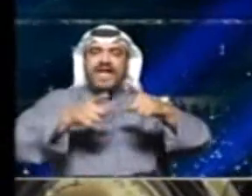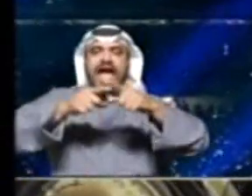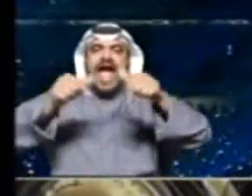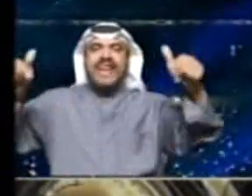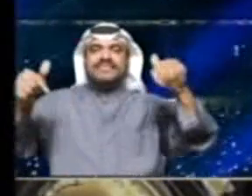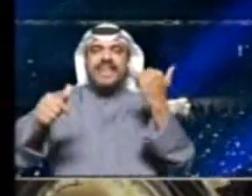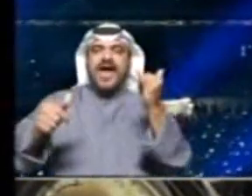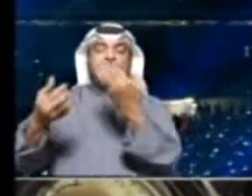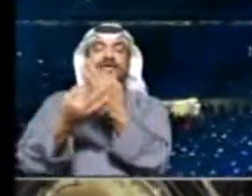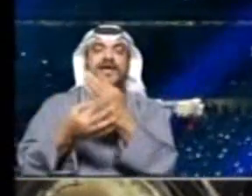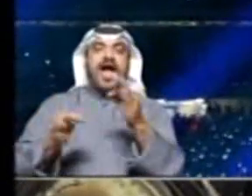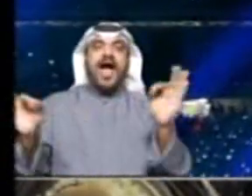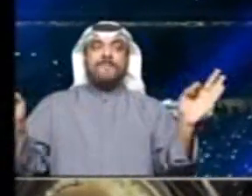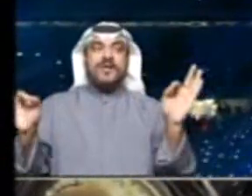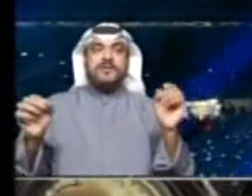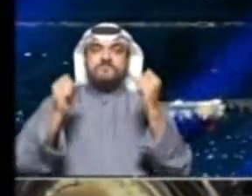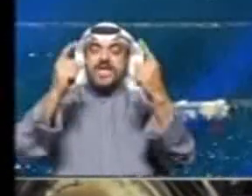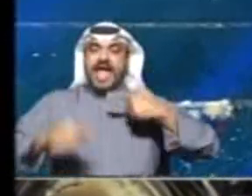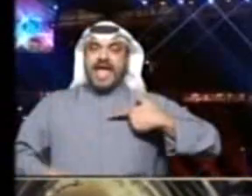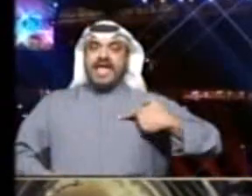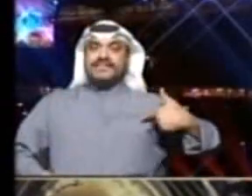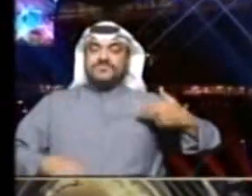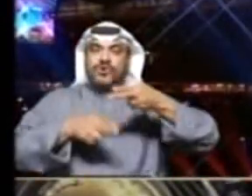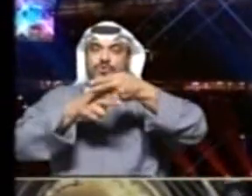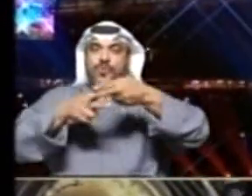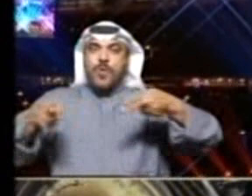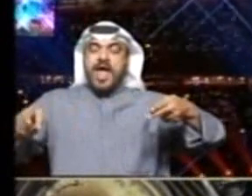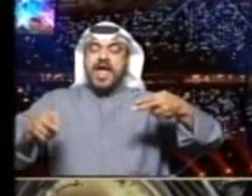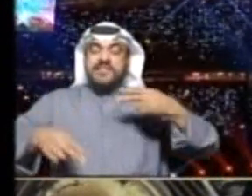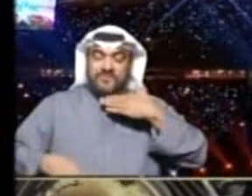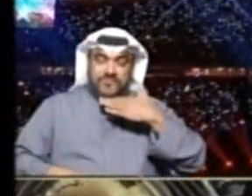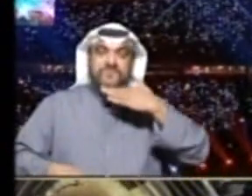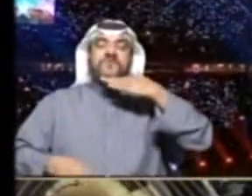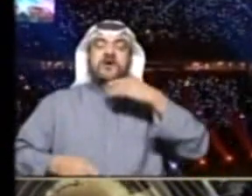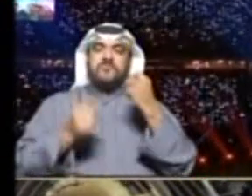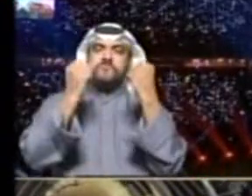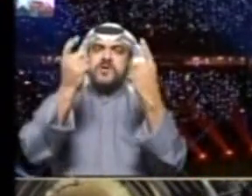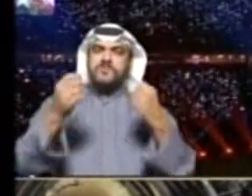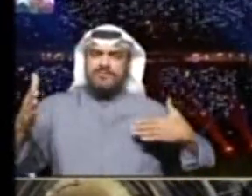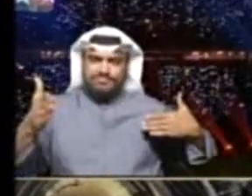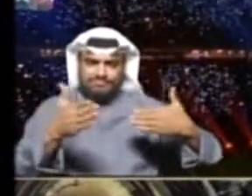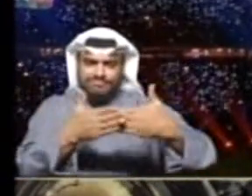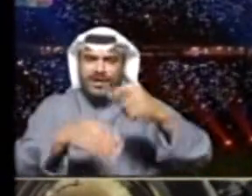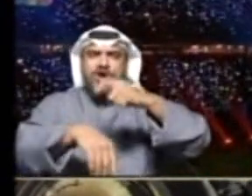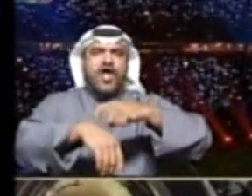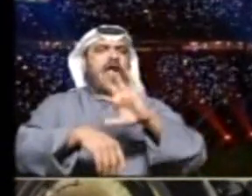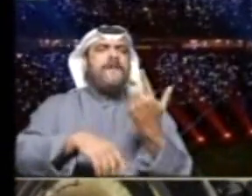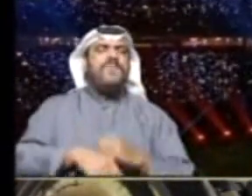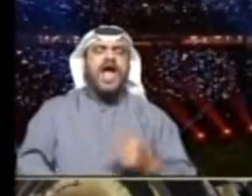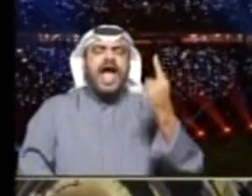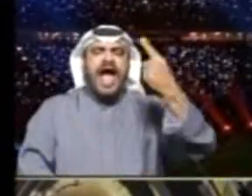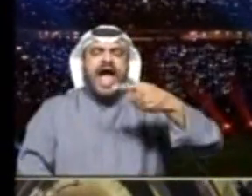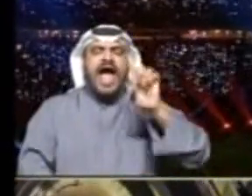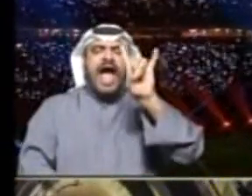المنافسات، وكلها ترصع اسم الكويت بمداد الفخر على هذا الإنجاز في فترة قياسية. ويشارك